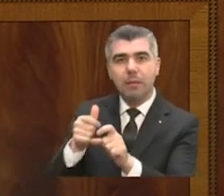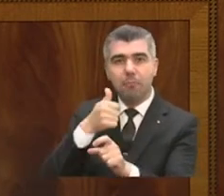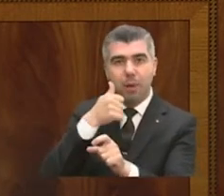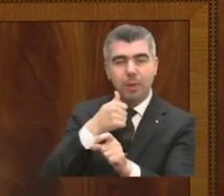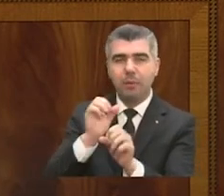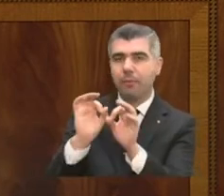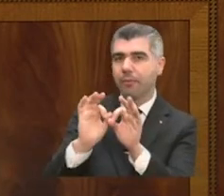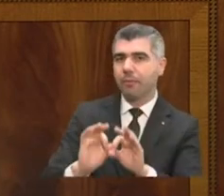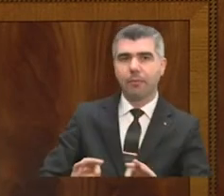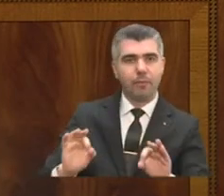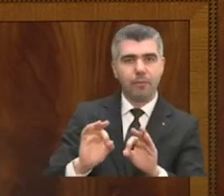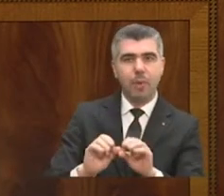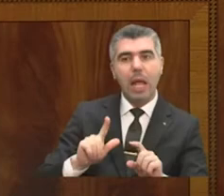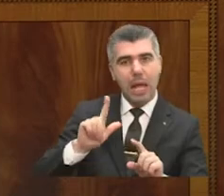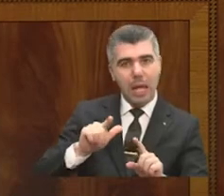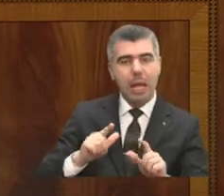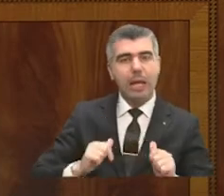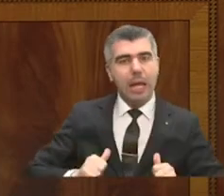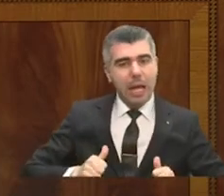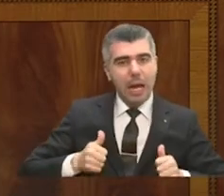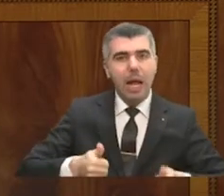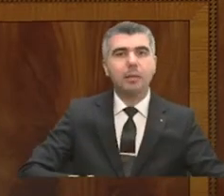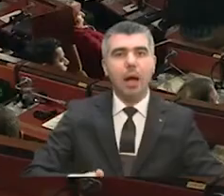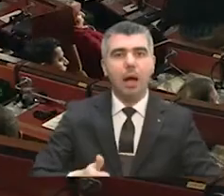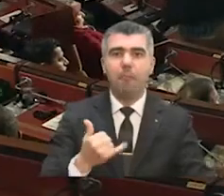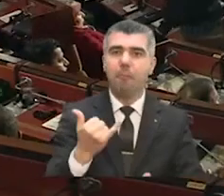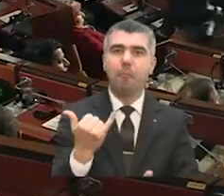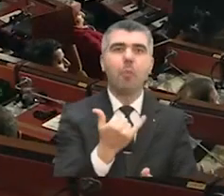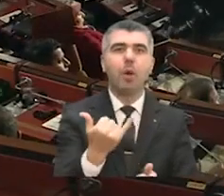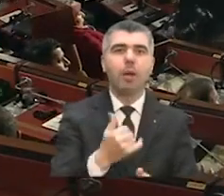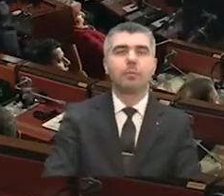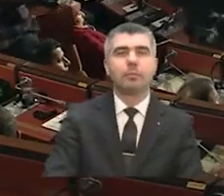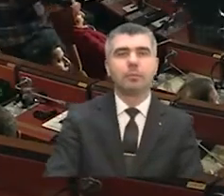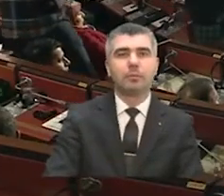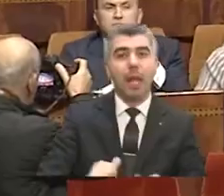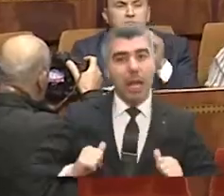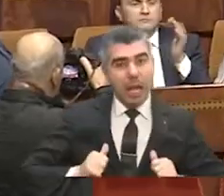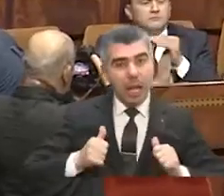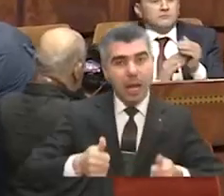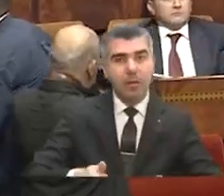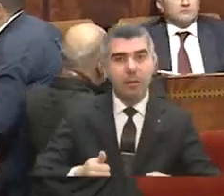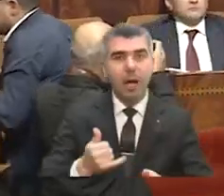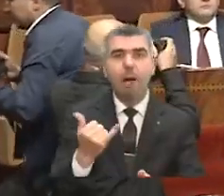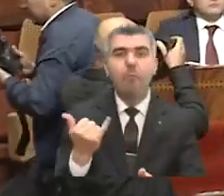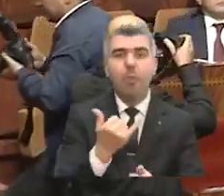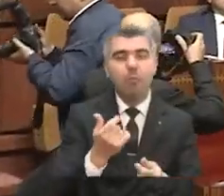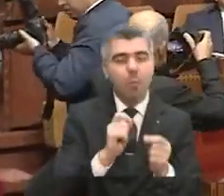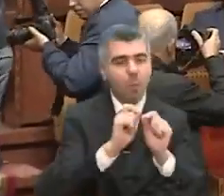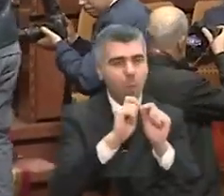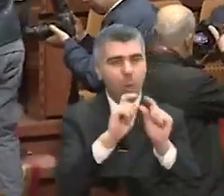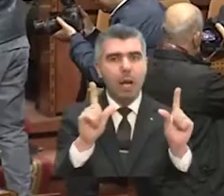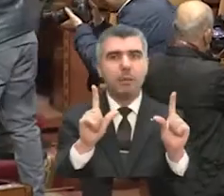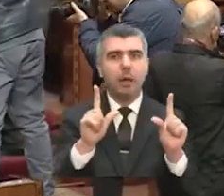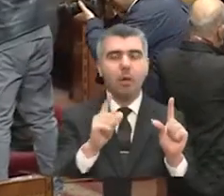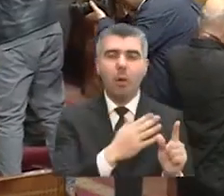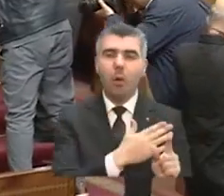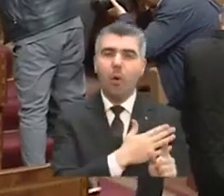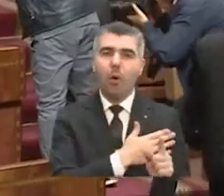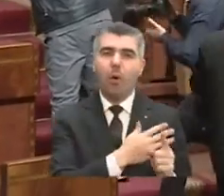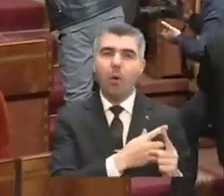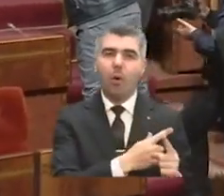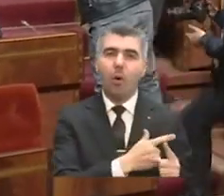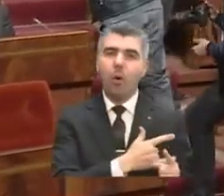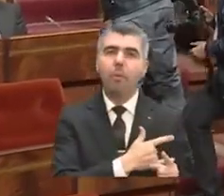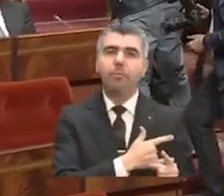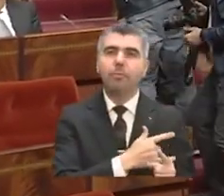pour acheter les consciences, mais nous avons la volonté, notre volonté est grande, nous